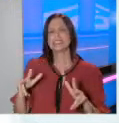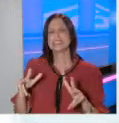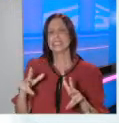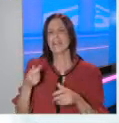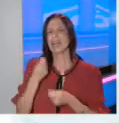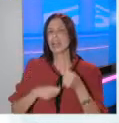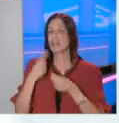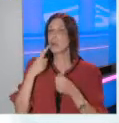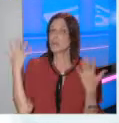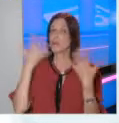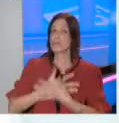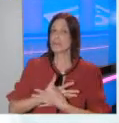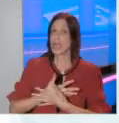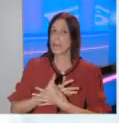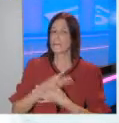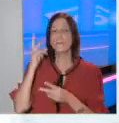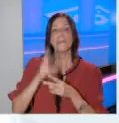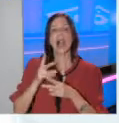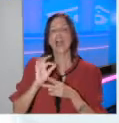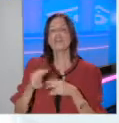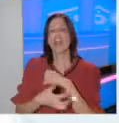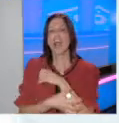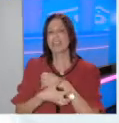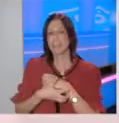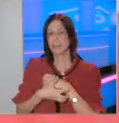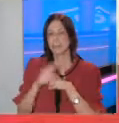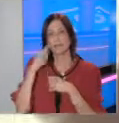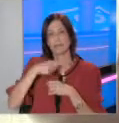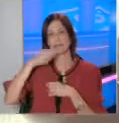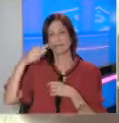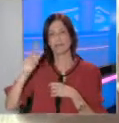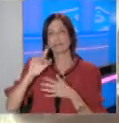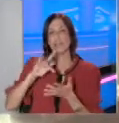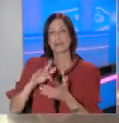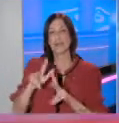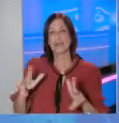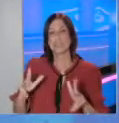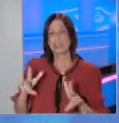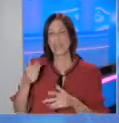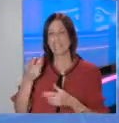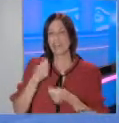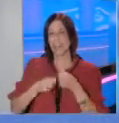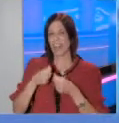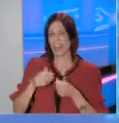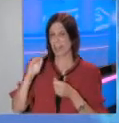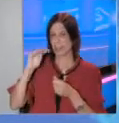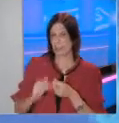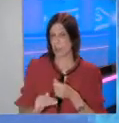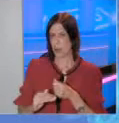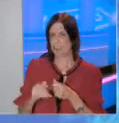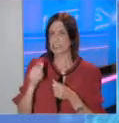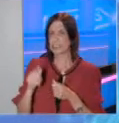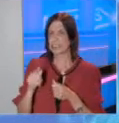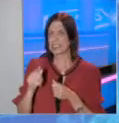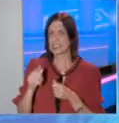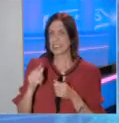תראו מופתעים, הוא אומר, מחלה לעניים, ולפי הגרף שאתם רואים, מי שנמצא במצב הסוציו-אקונומי הנמוך ביותר, הרי הוא